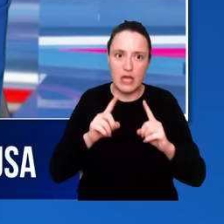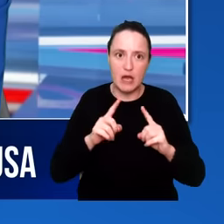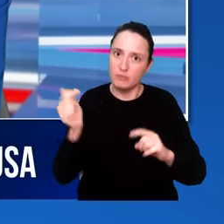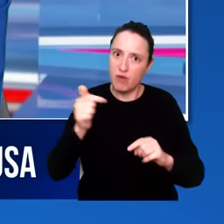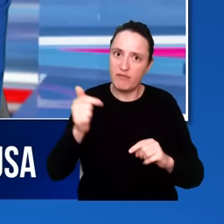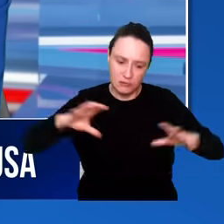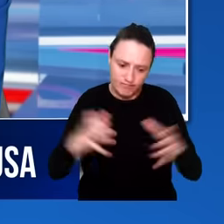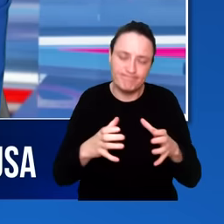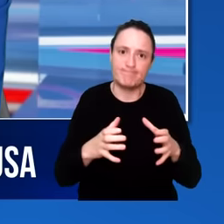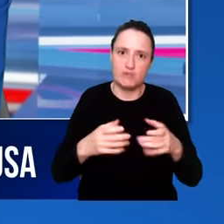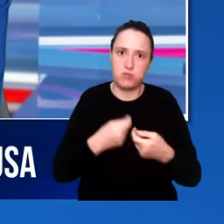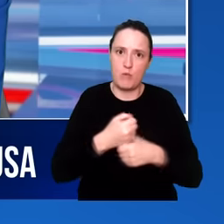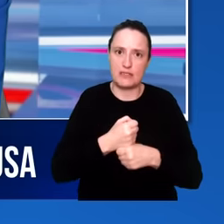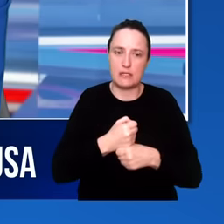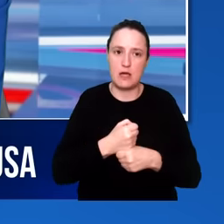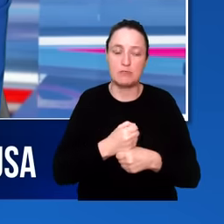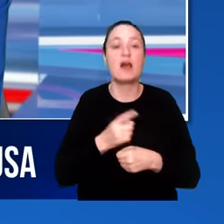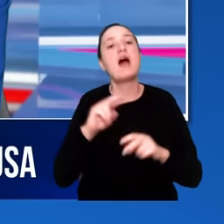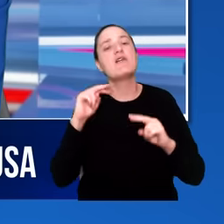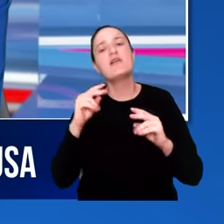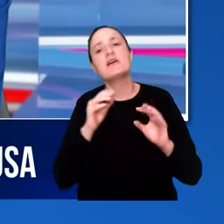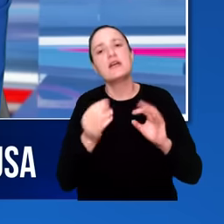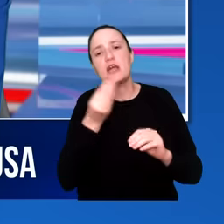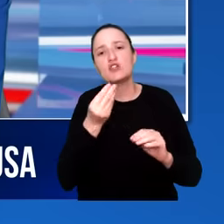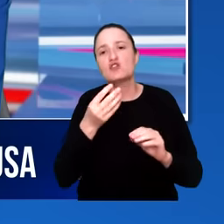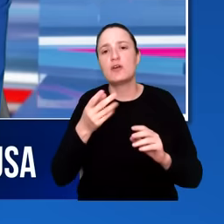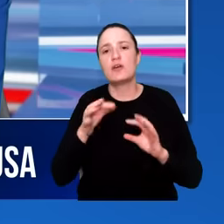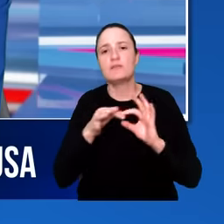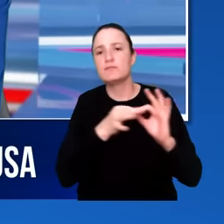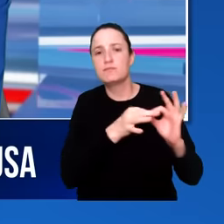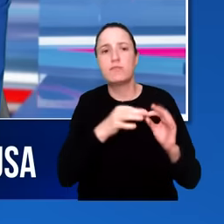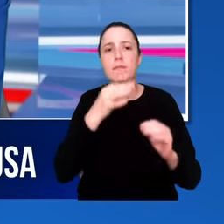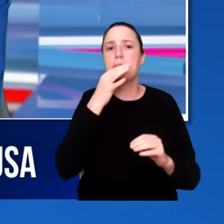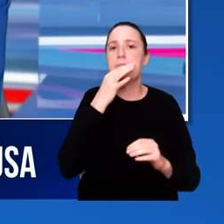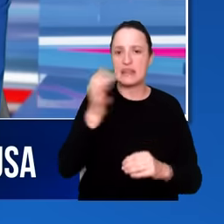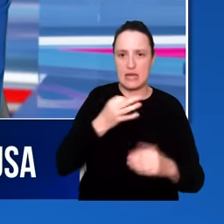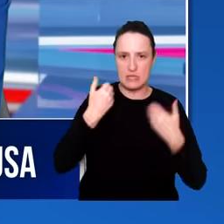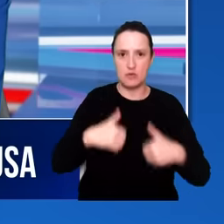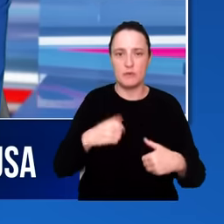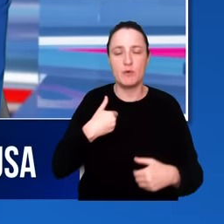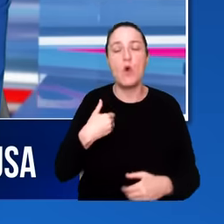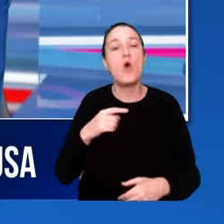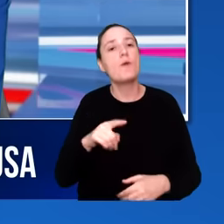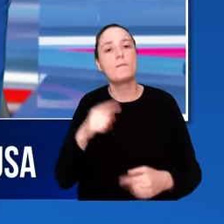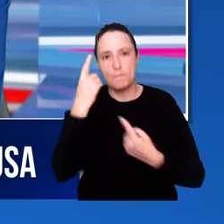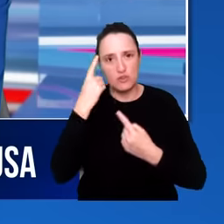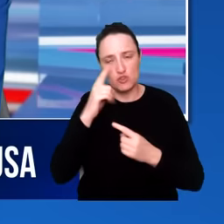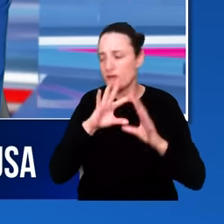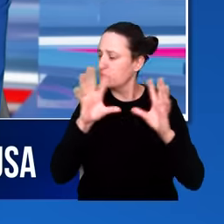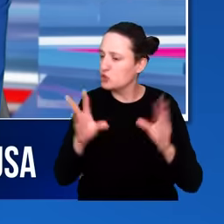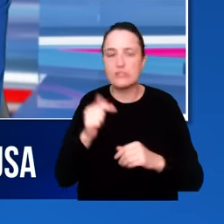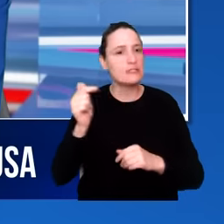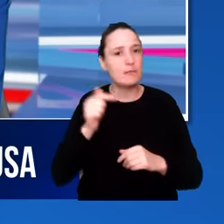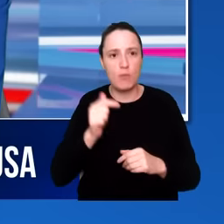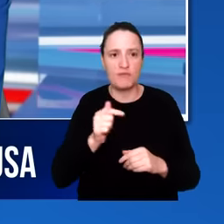na współpracę. A wracając do pytania, które pani mi zadała, to zdecydowanie powinniśmy wszyscy namawiać